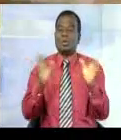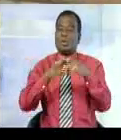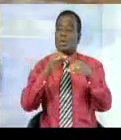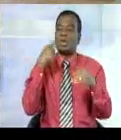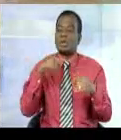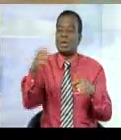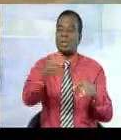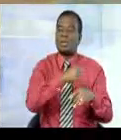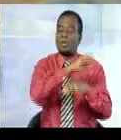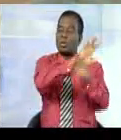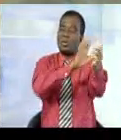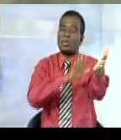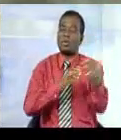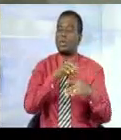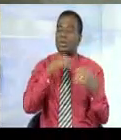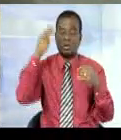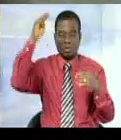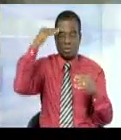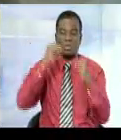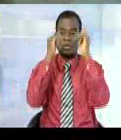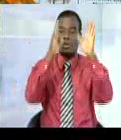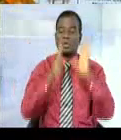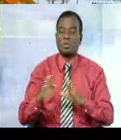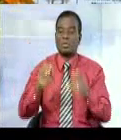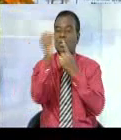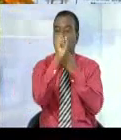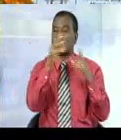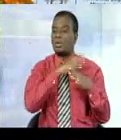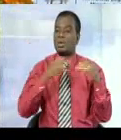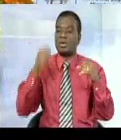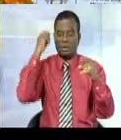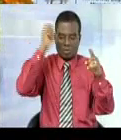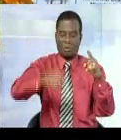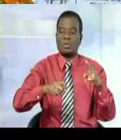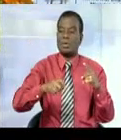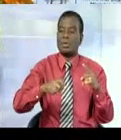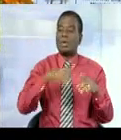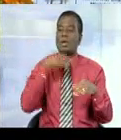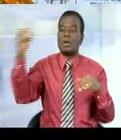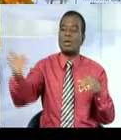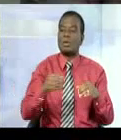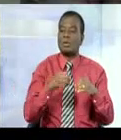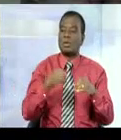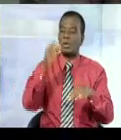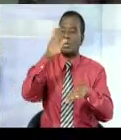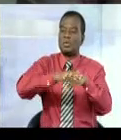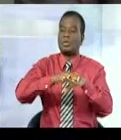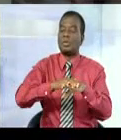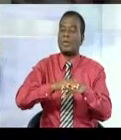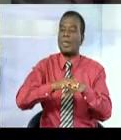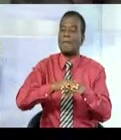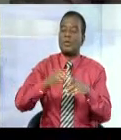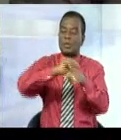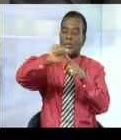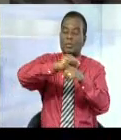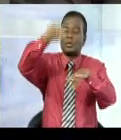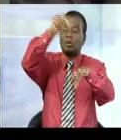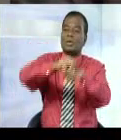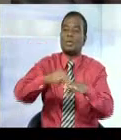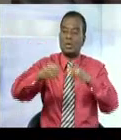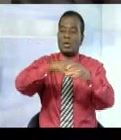a recueilli les attentes des ministères ivoiriens des secteurs de sa compétence. Elles portent notamment sur la formation